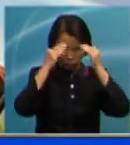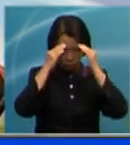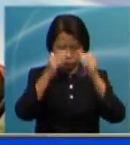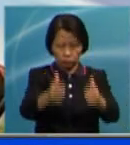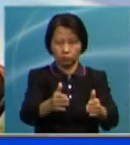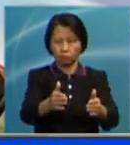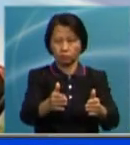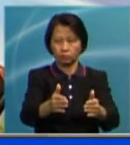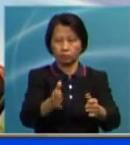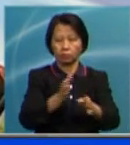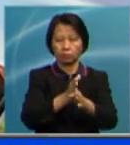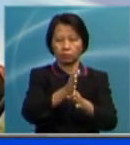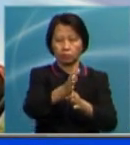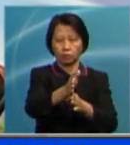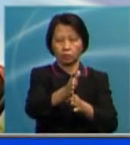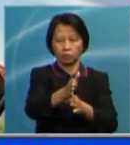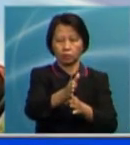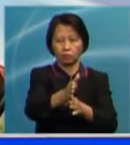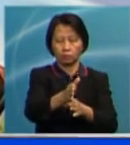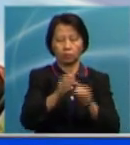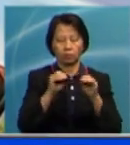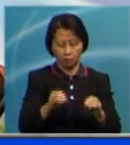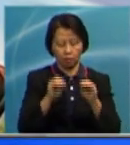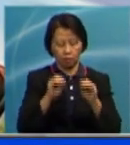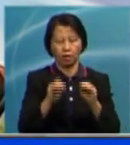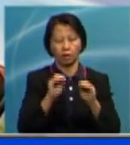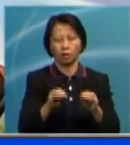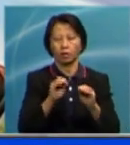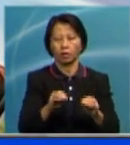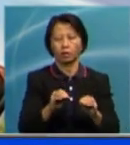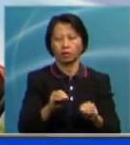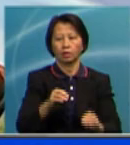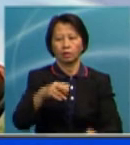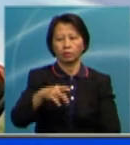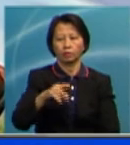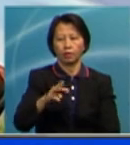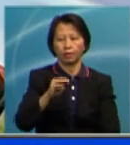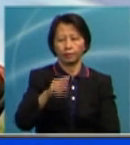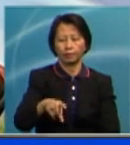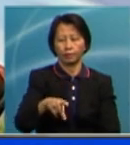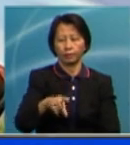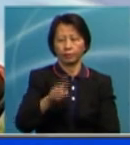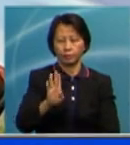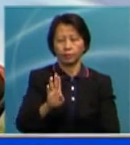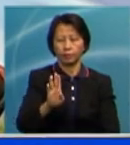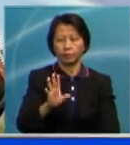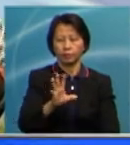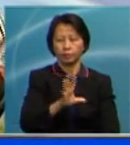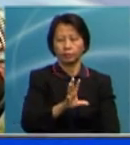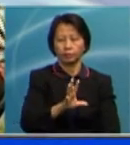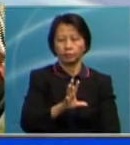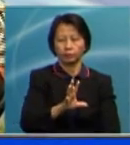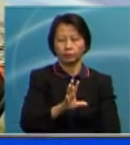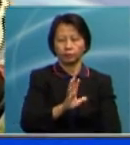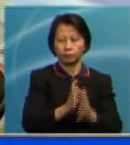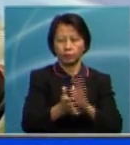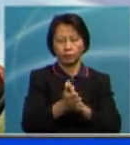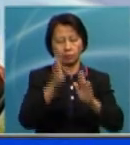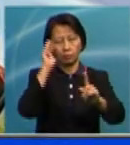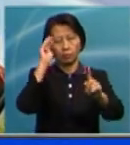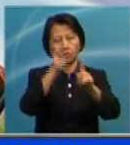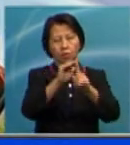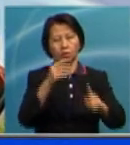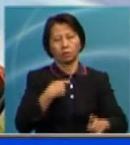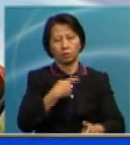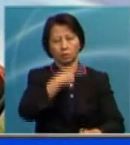pada bidang mengajar PNP yang kita tekankan supaya matlamat kita